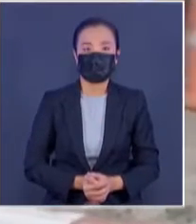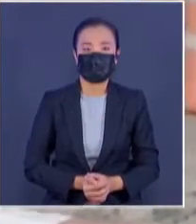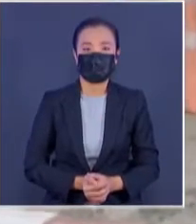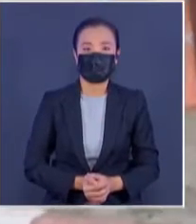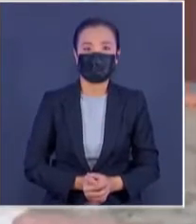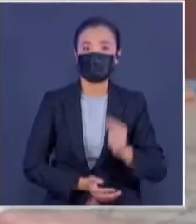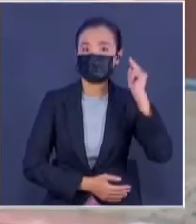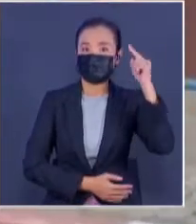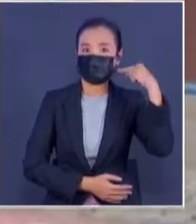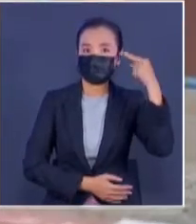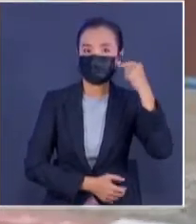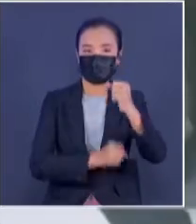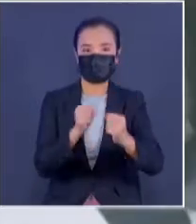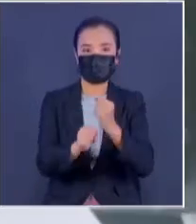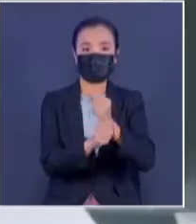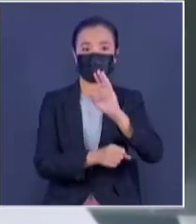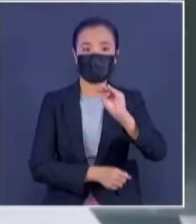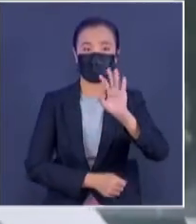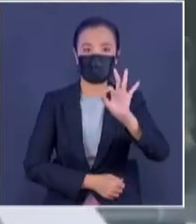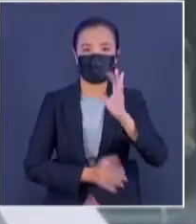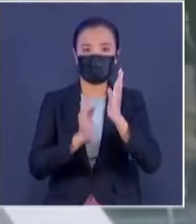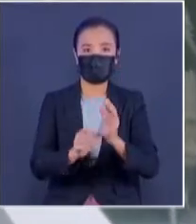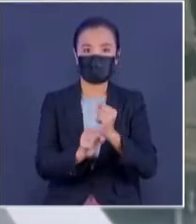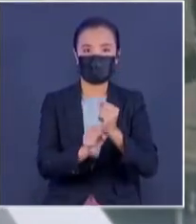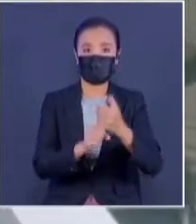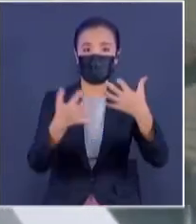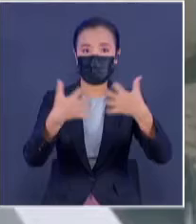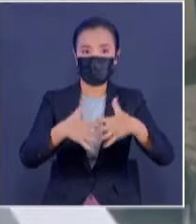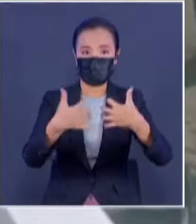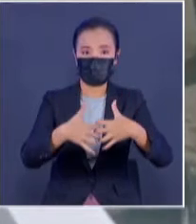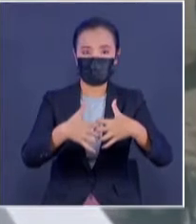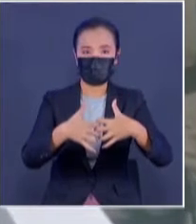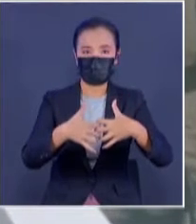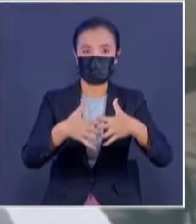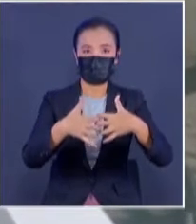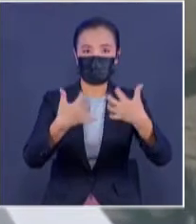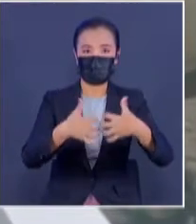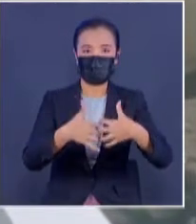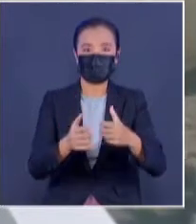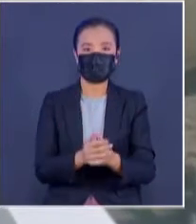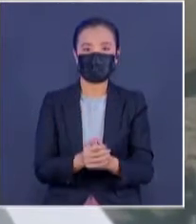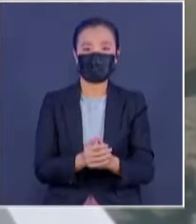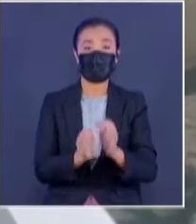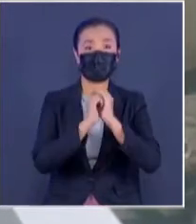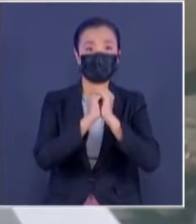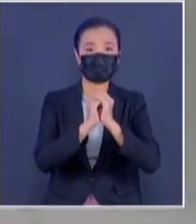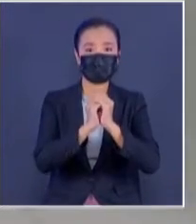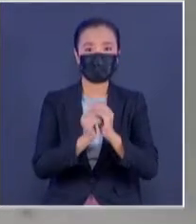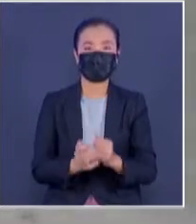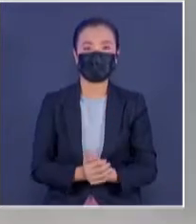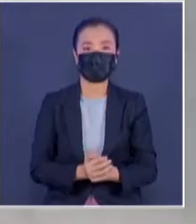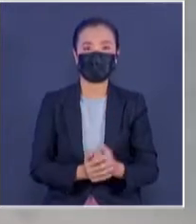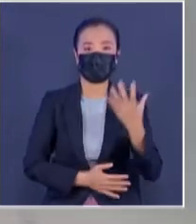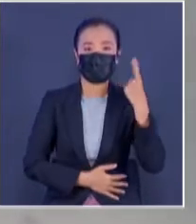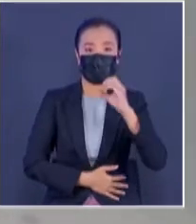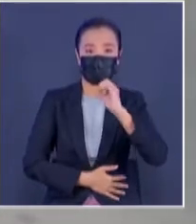นางสาวปัญจพรอายุ49ปีครับเป็นพนักงานโรงงานแห่งหนึ่งในนิคมเครือสหพัฒน์กบิลบุรีที่จังหวัดปราจีนบุรีนะครับเมื่อวานนี้เข้